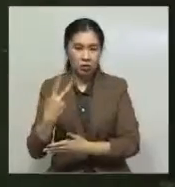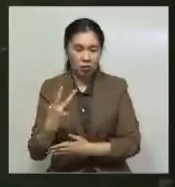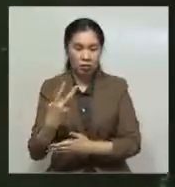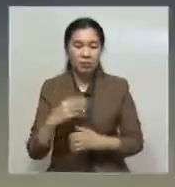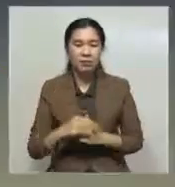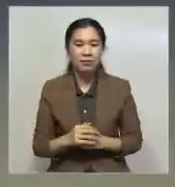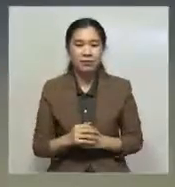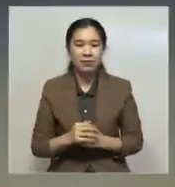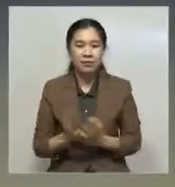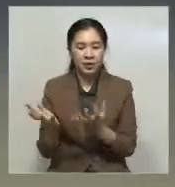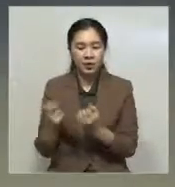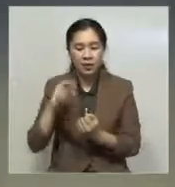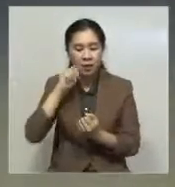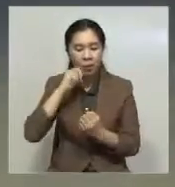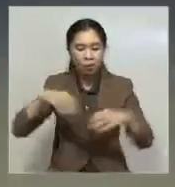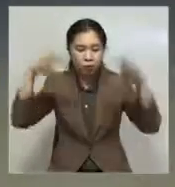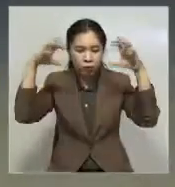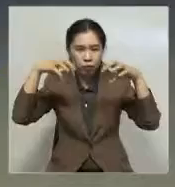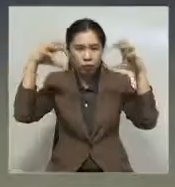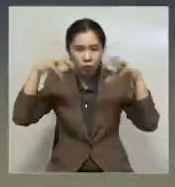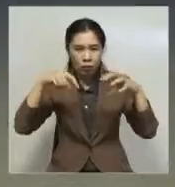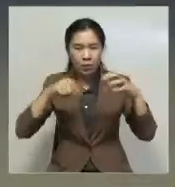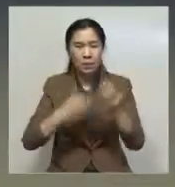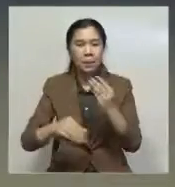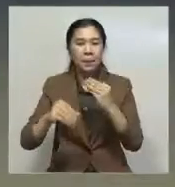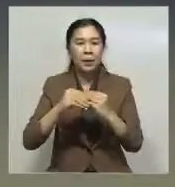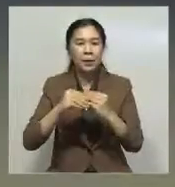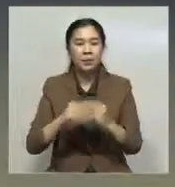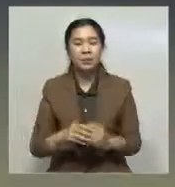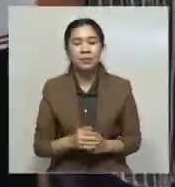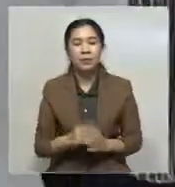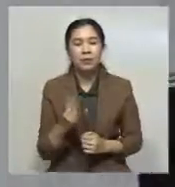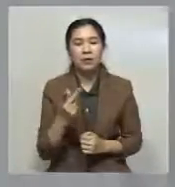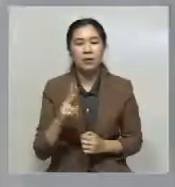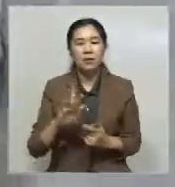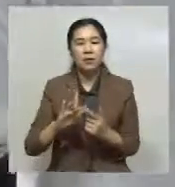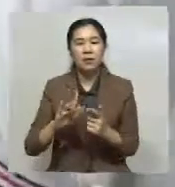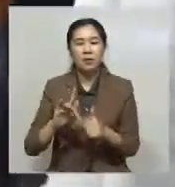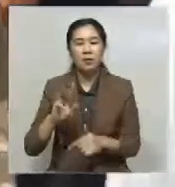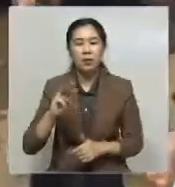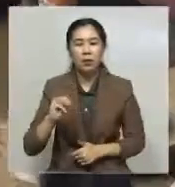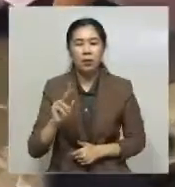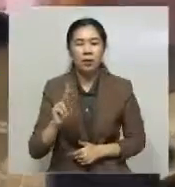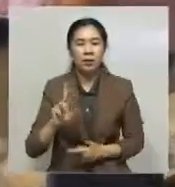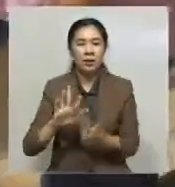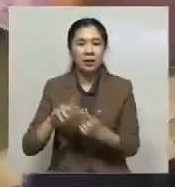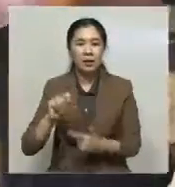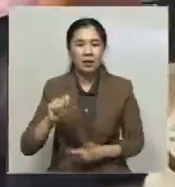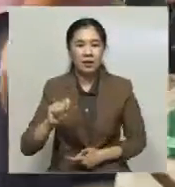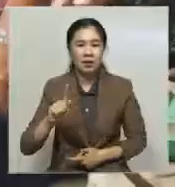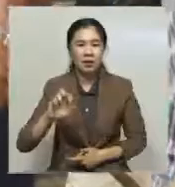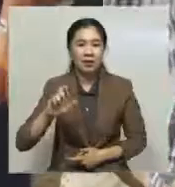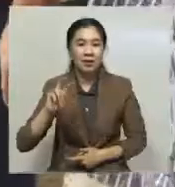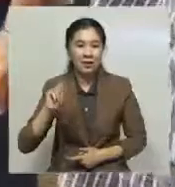ครินทร์เพื่อรองรับน้ำฝนที่จะตกลงมาเพิ่มโดยเฉพาะที่ตำบลคุ้มกระถินและตำบลคุ้งน้ำบน